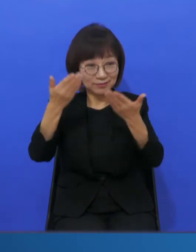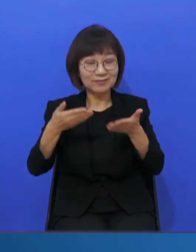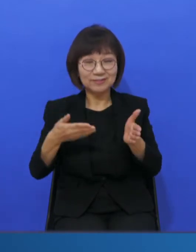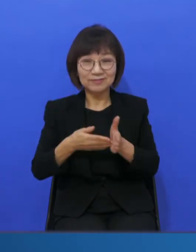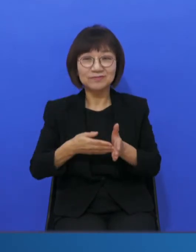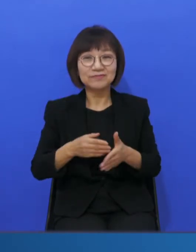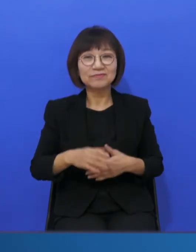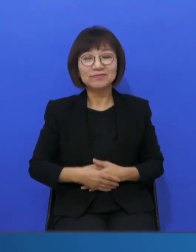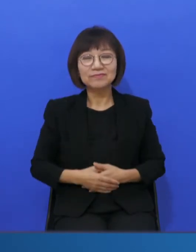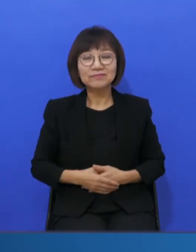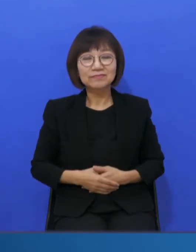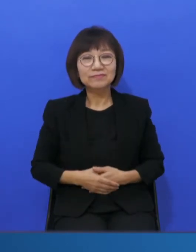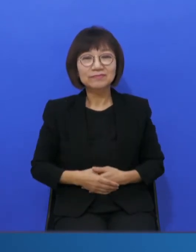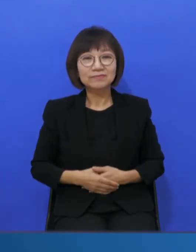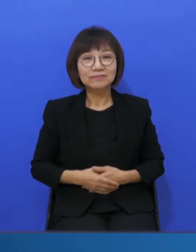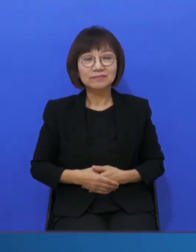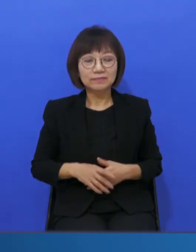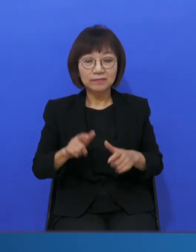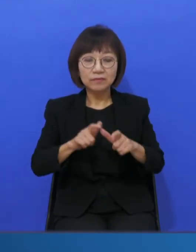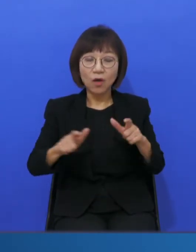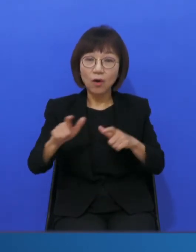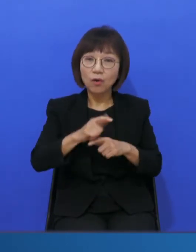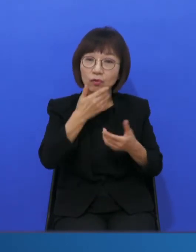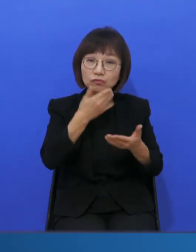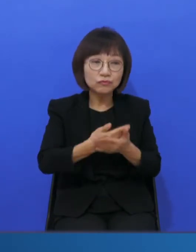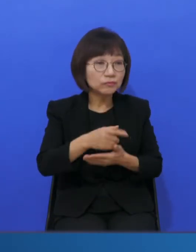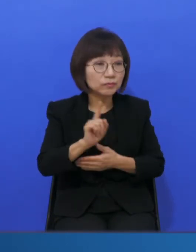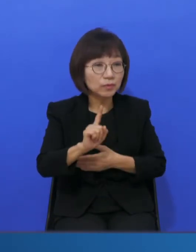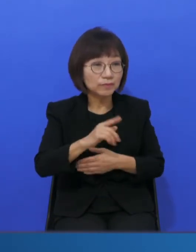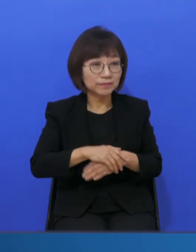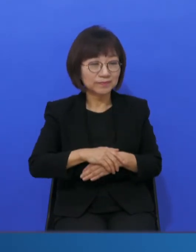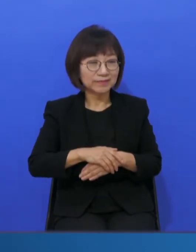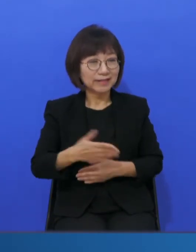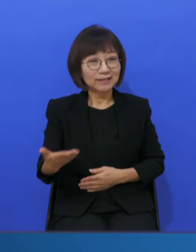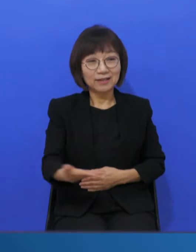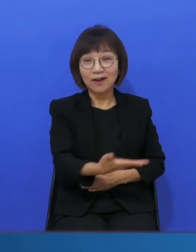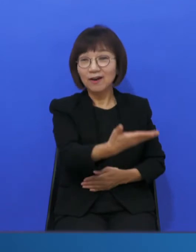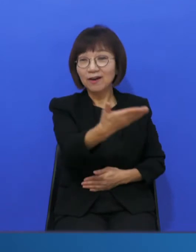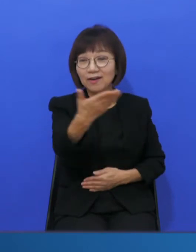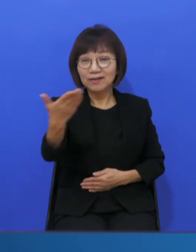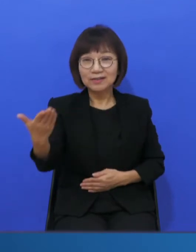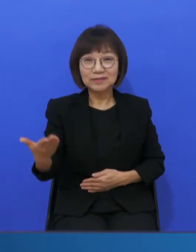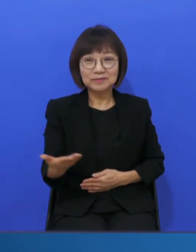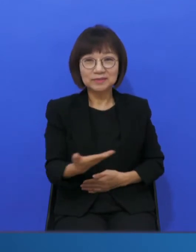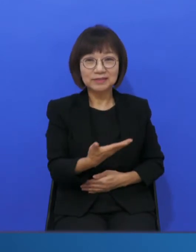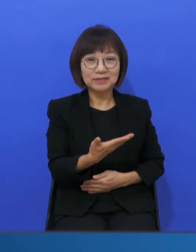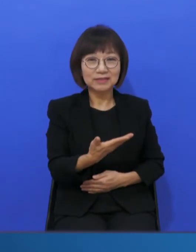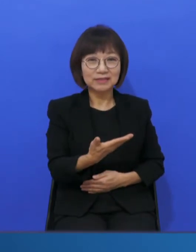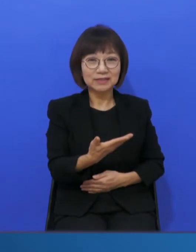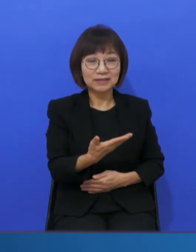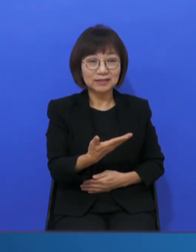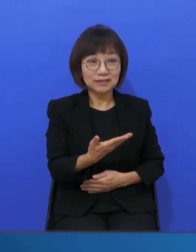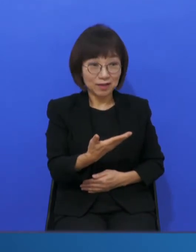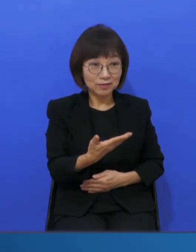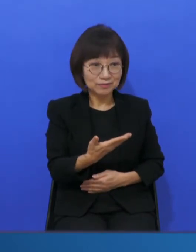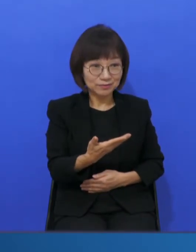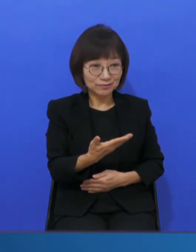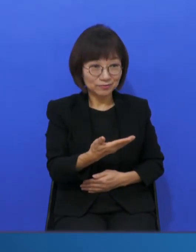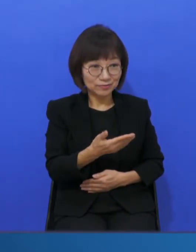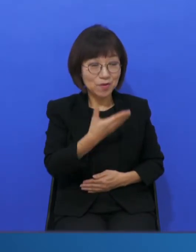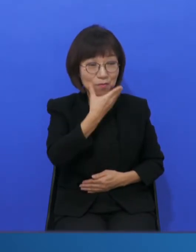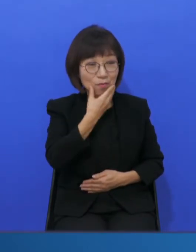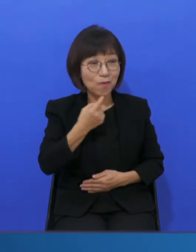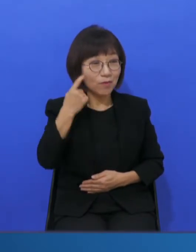important message. 더 중요한 게 뭡니까? But what's more important than this? 여러분의 기도는 복음 가진 자의 기도는